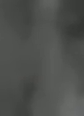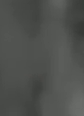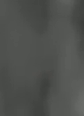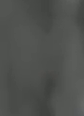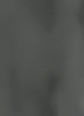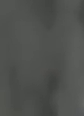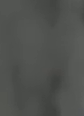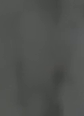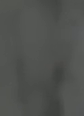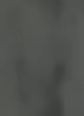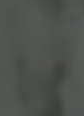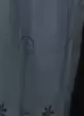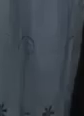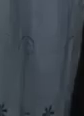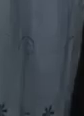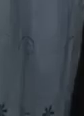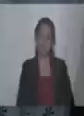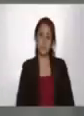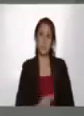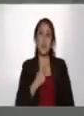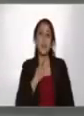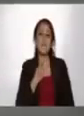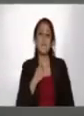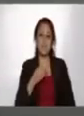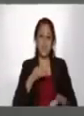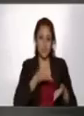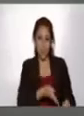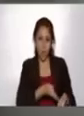نفسي ان انا اروح اجيب حبيبه دلوقتي من التراب وقعدها جنبي.